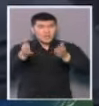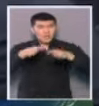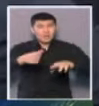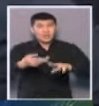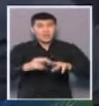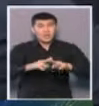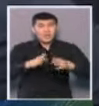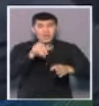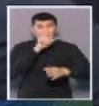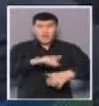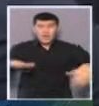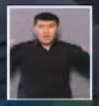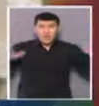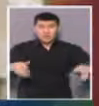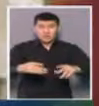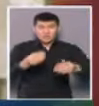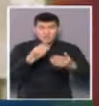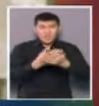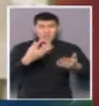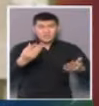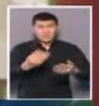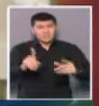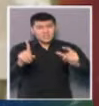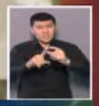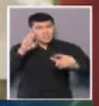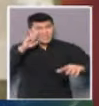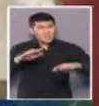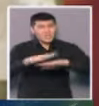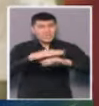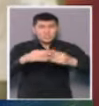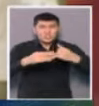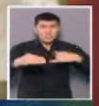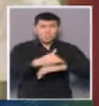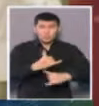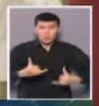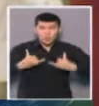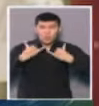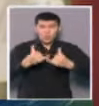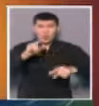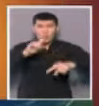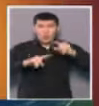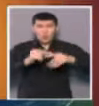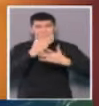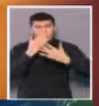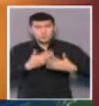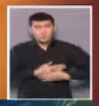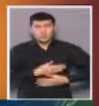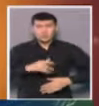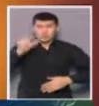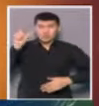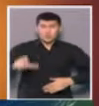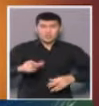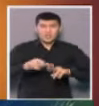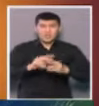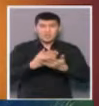қашан. Қанатты сөз, баталы сөз, елін, жерін ерекше қадір тұтатын, отан сүйгіш перзенттің жүректен жарып